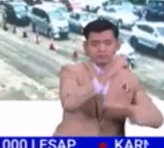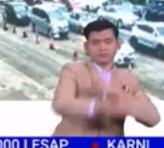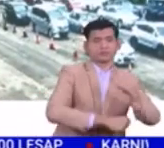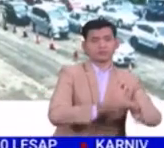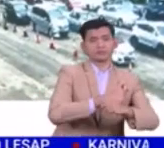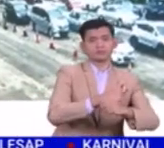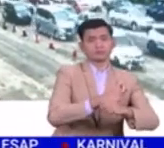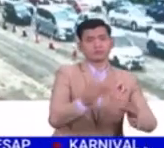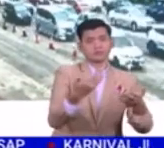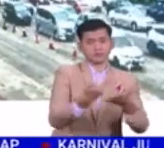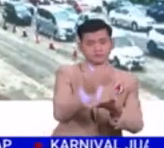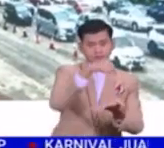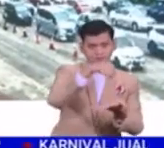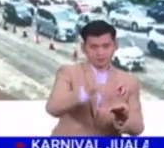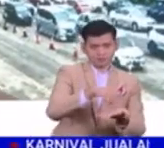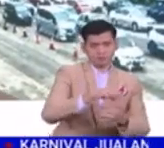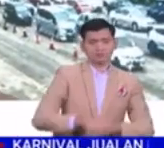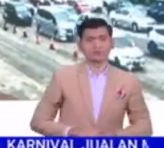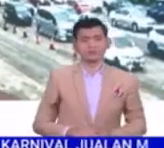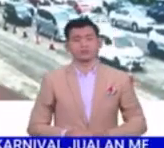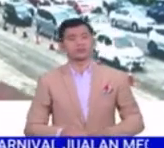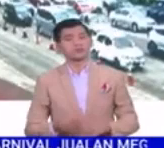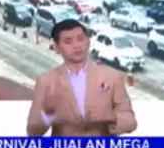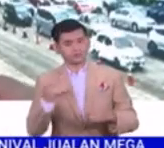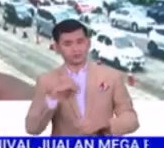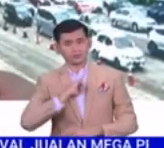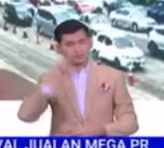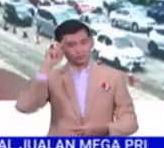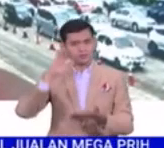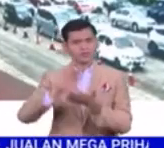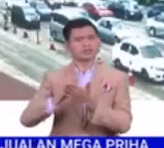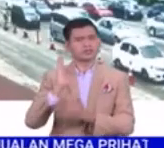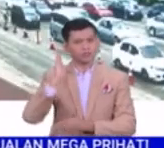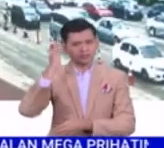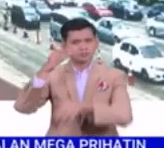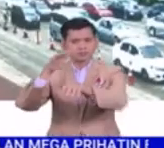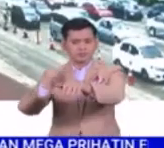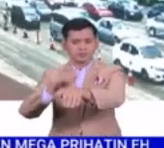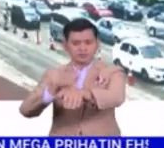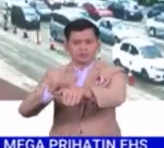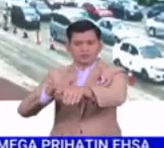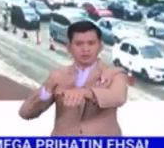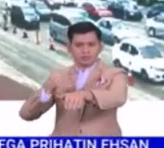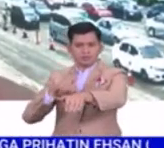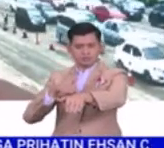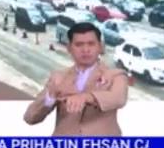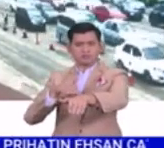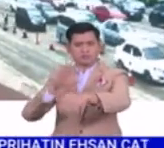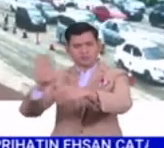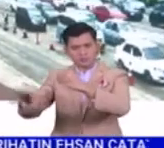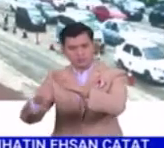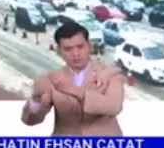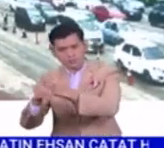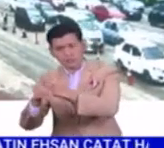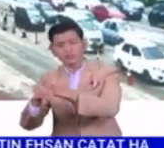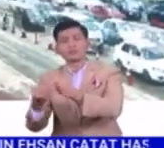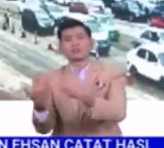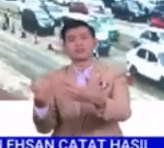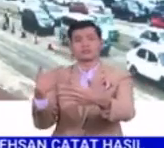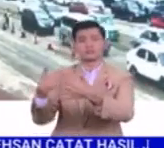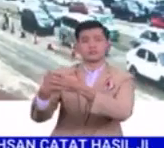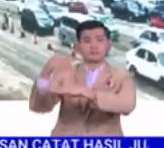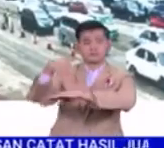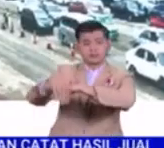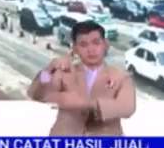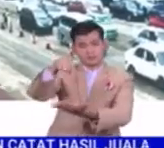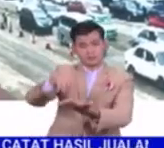kita jangkakan keadaan trafik ini akan terus bertambah sehingga ke malam inilah. Kalau kita tengok keadaan trafik sekarang